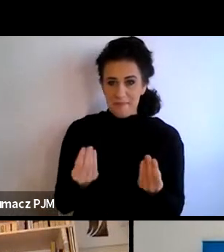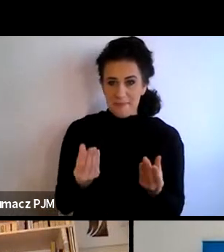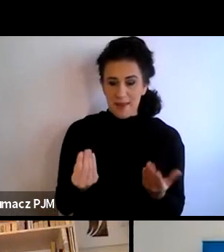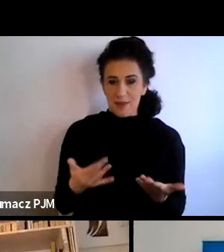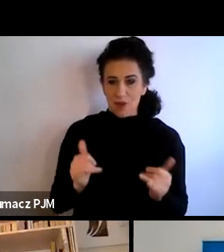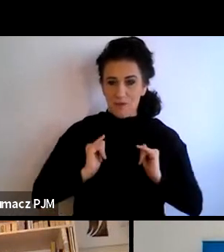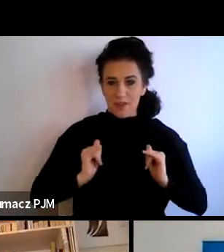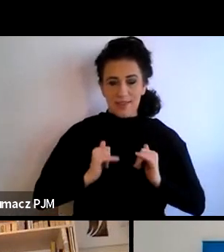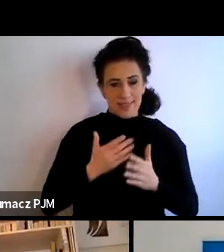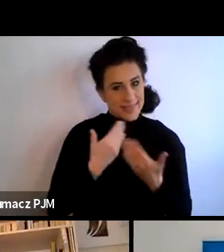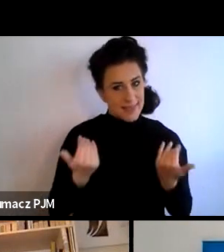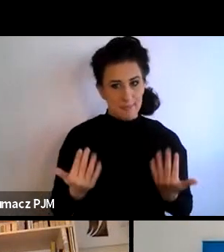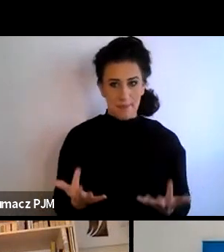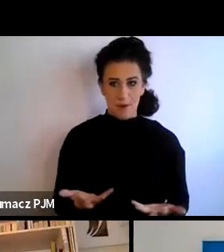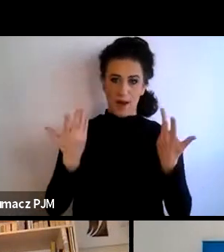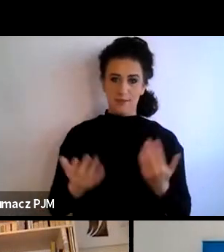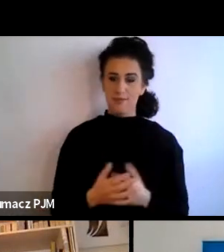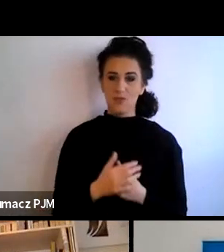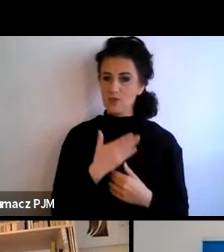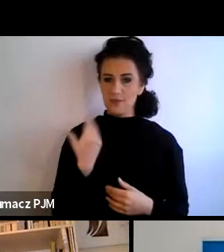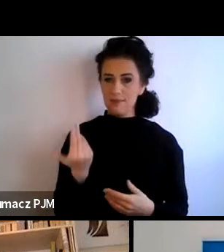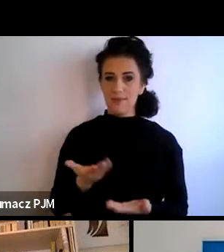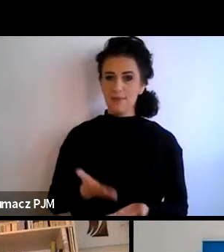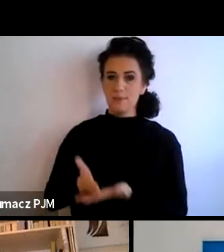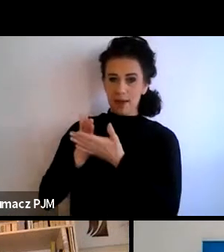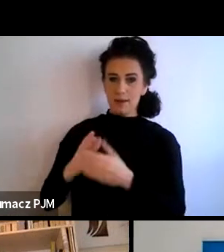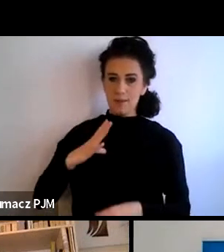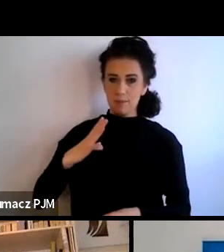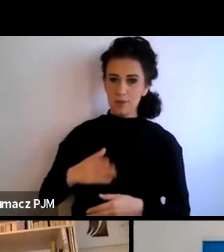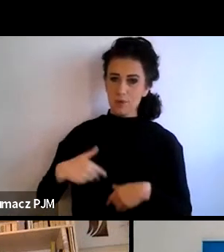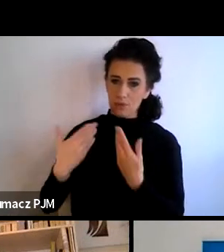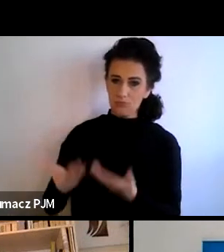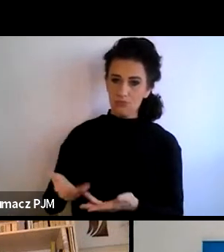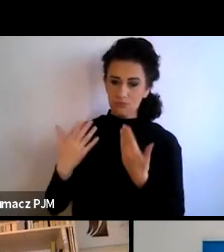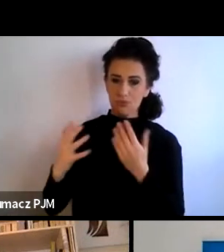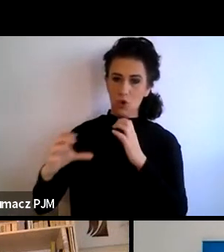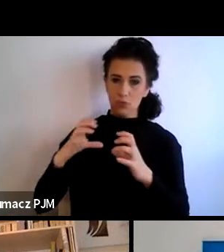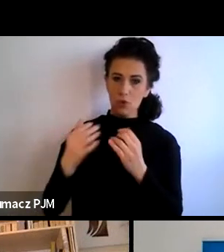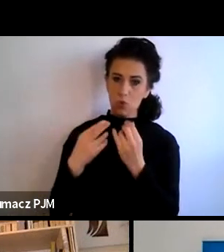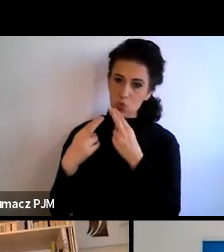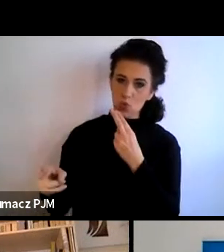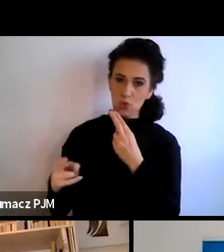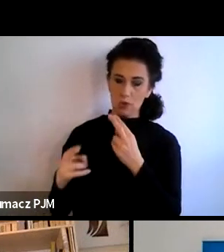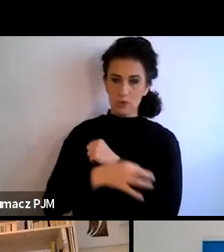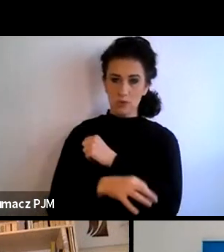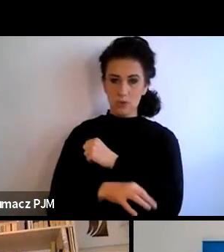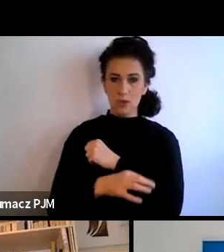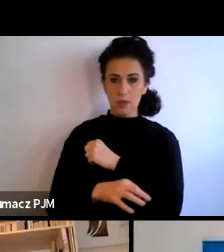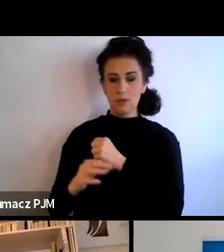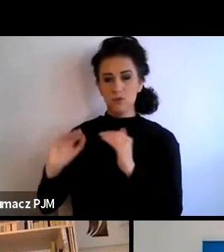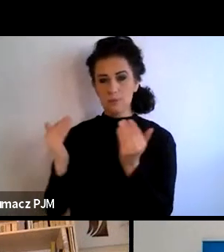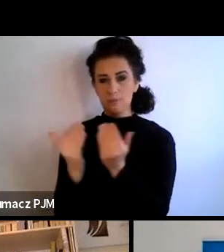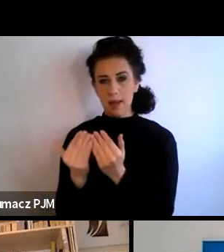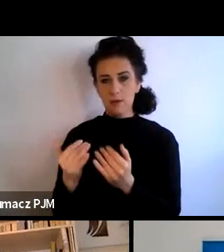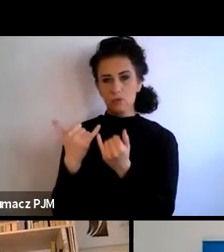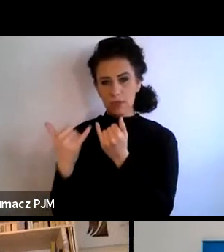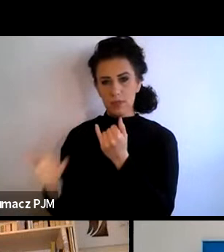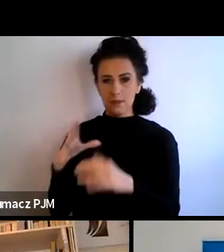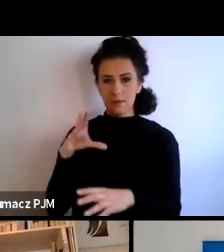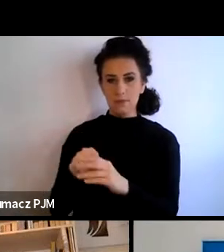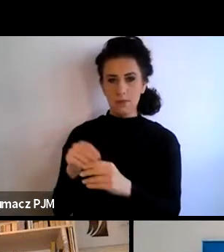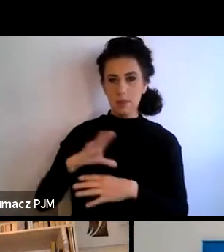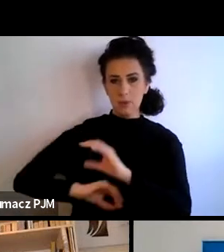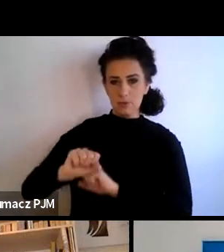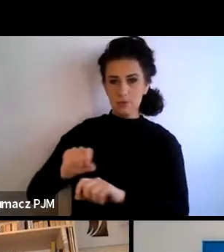Nieraz wspieraliśmy w takiej komunikacji różnych studentów, niekoniecznie ze spektrum i niektórzy po prostu piszą